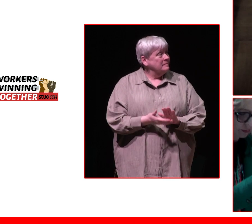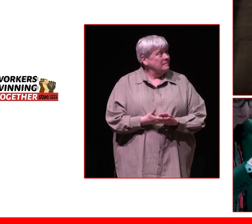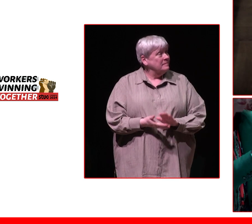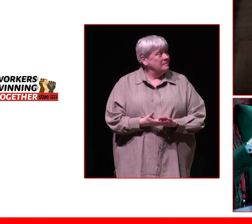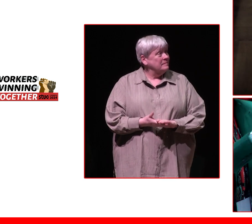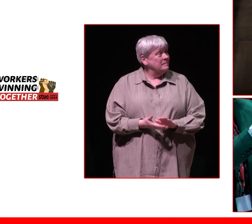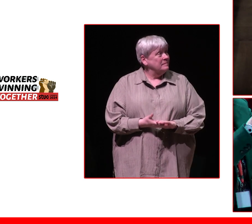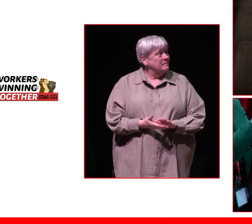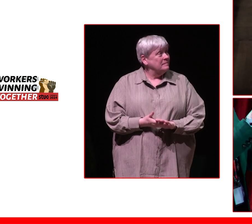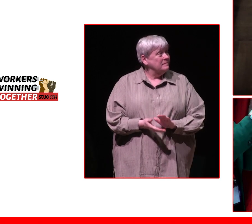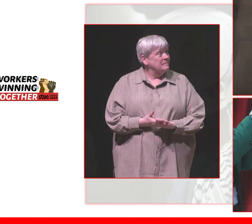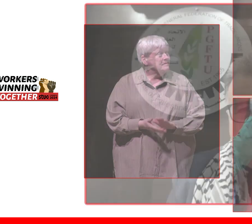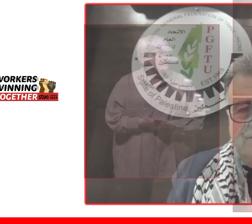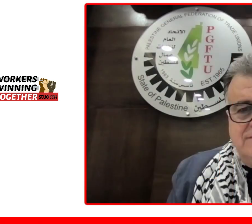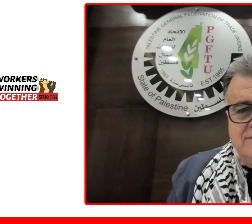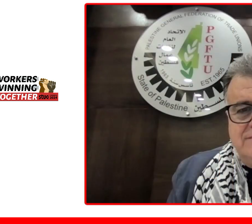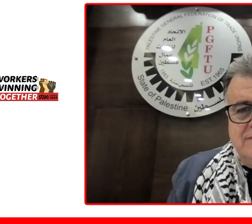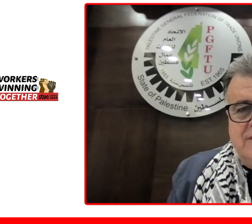الاحتلال هو